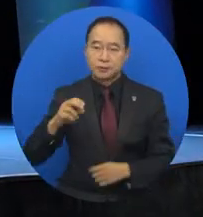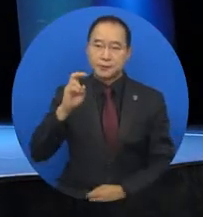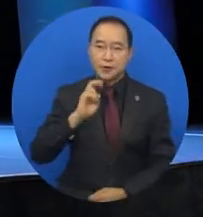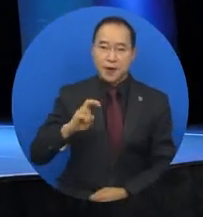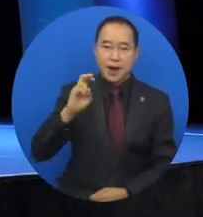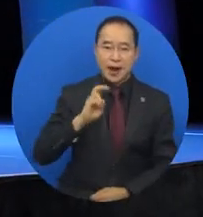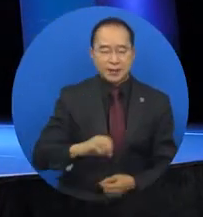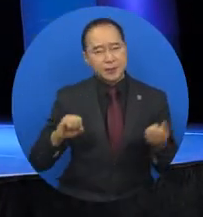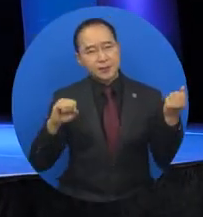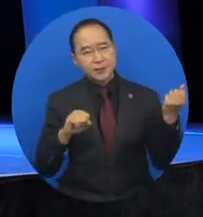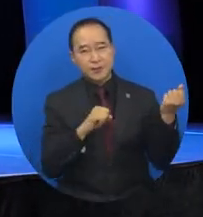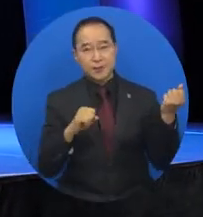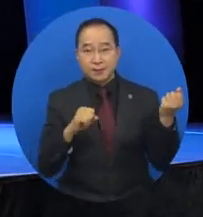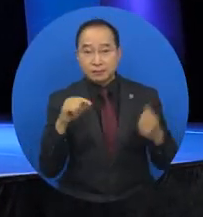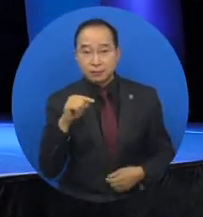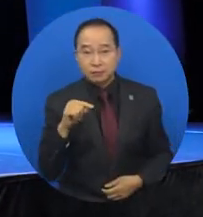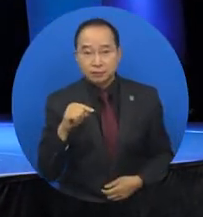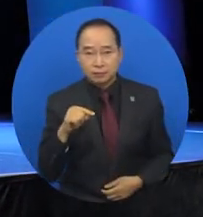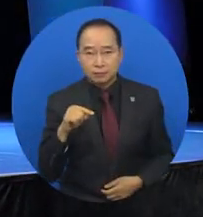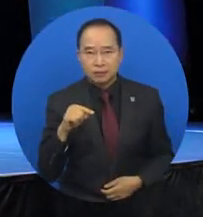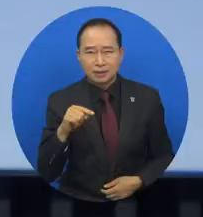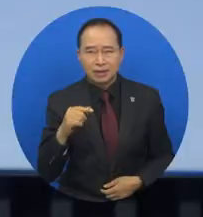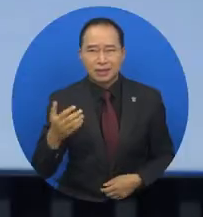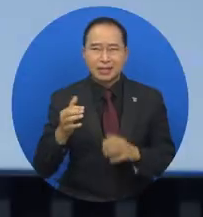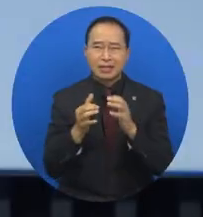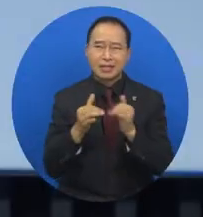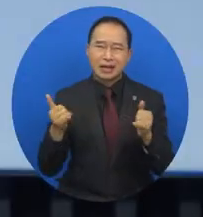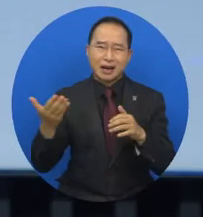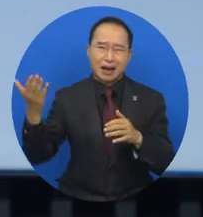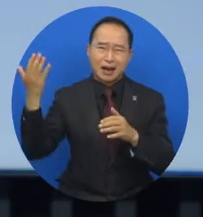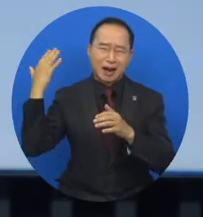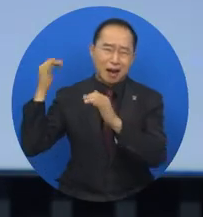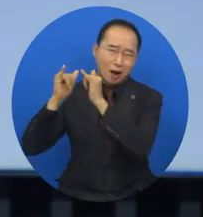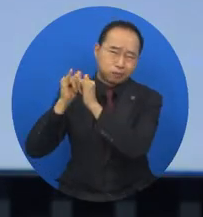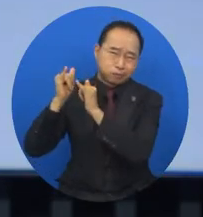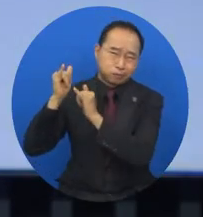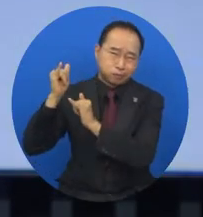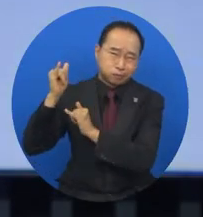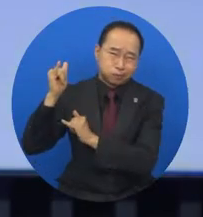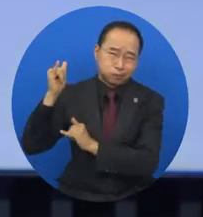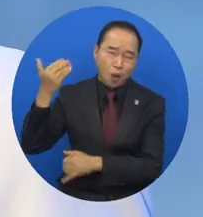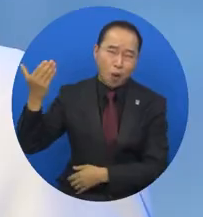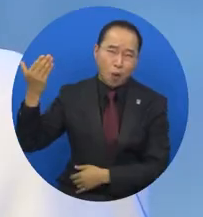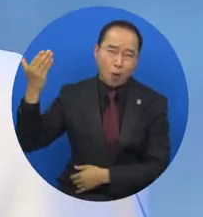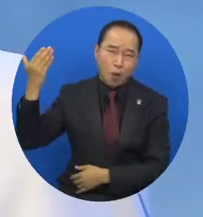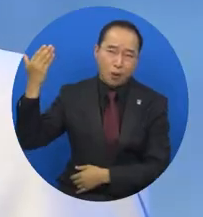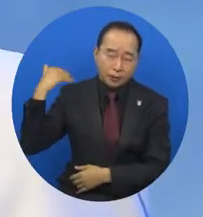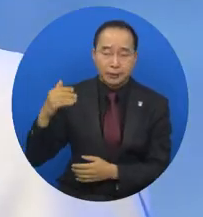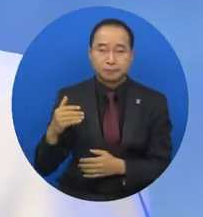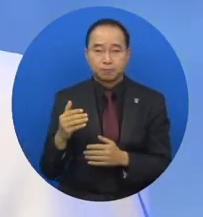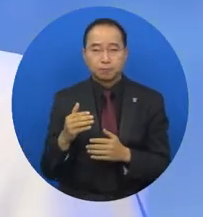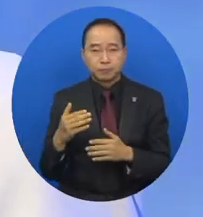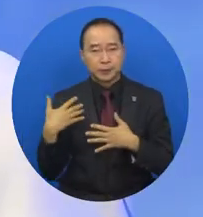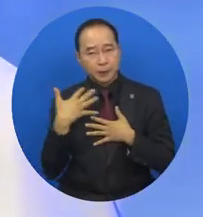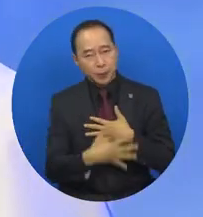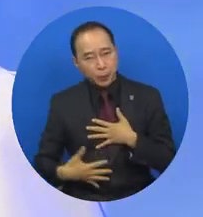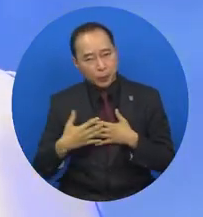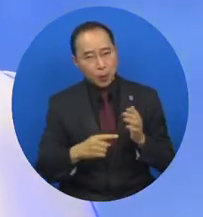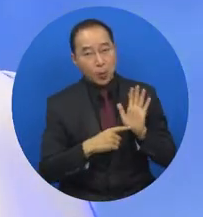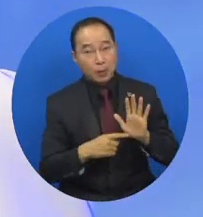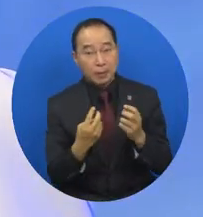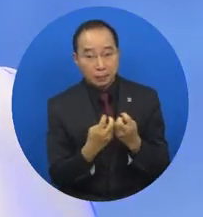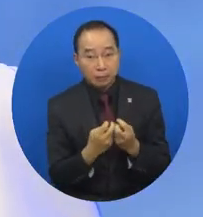춤추고 노래하고 악기를 연주하는 일, 인류의 오래된 표현 방법이죠. 마음의 응어리를